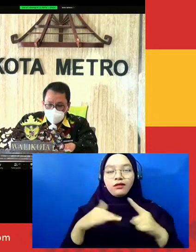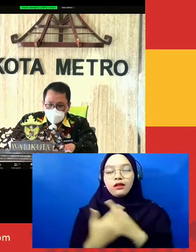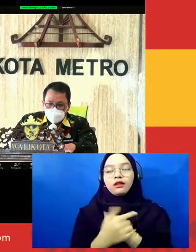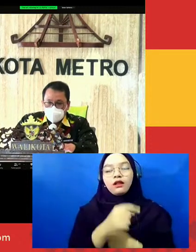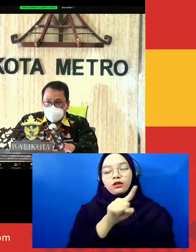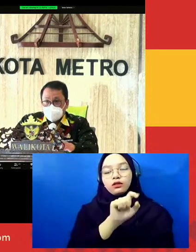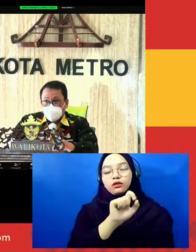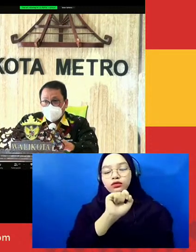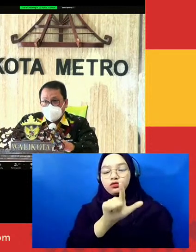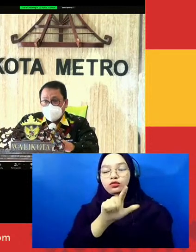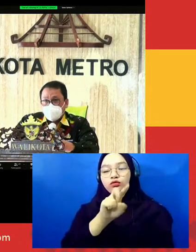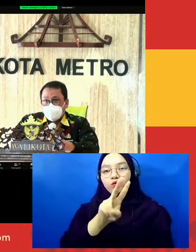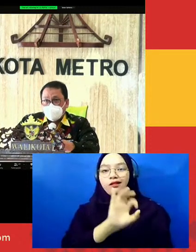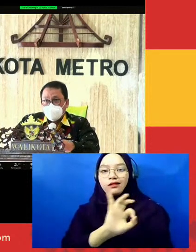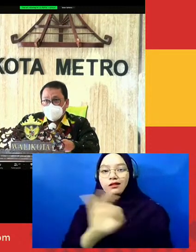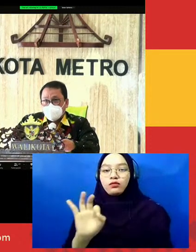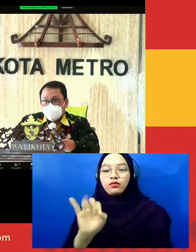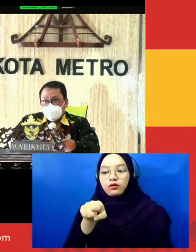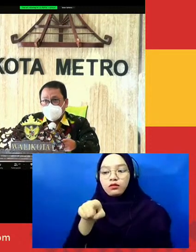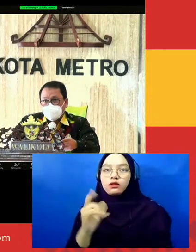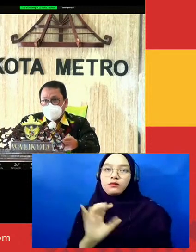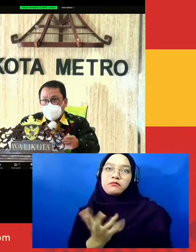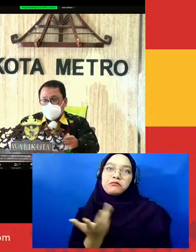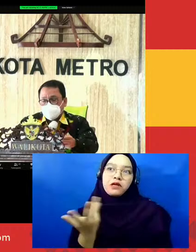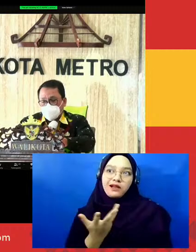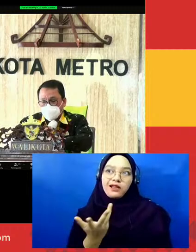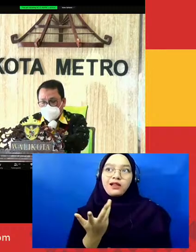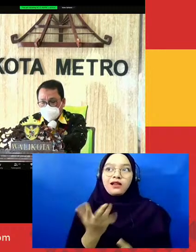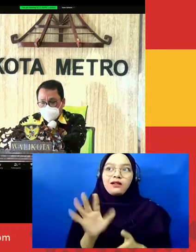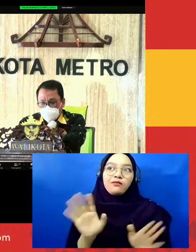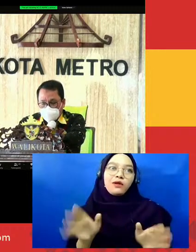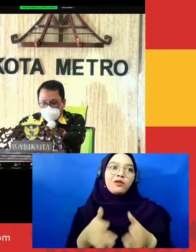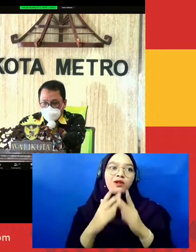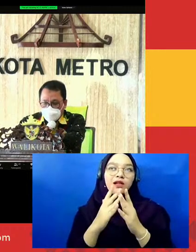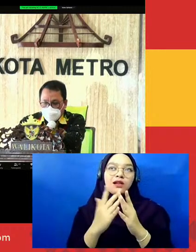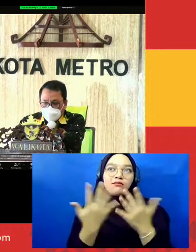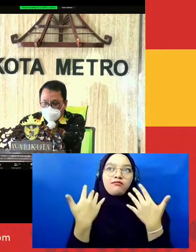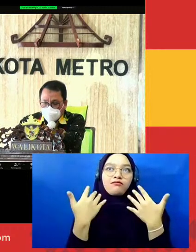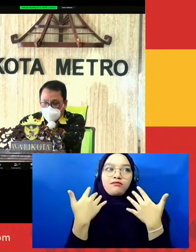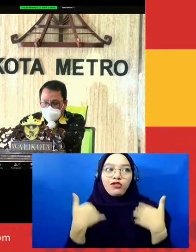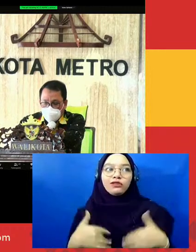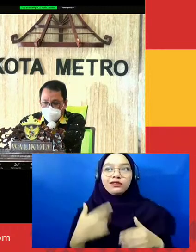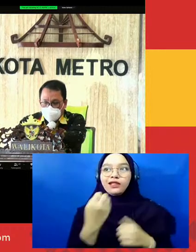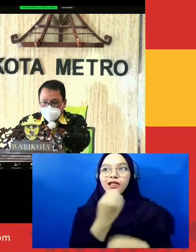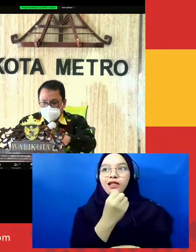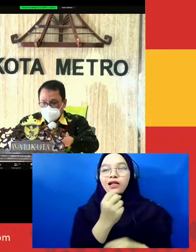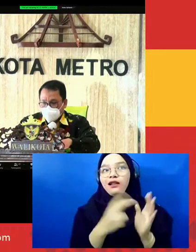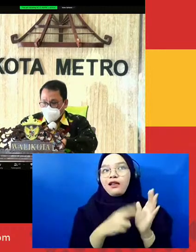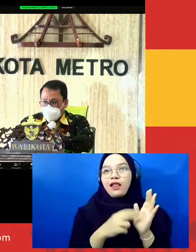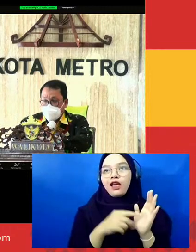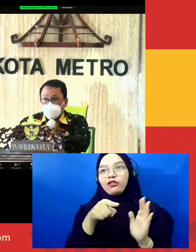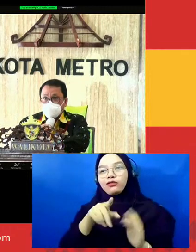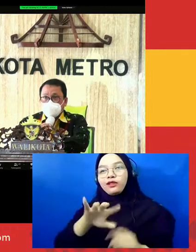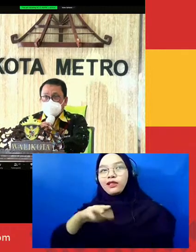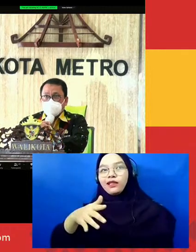172.000, di mana juga jenjang pembangunan manusianya cukup tinggi. Kalau dibilang